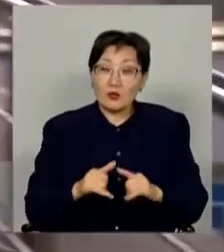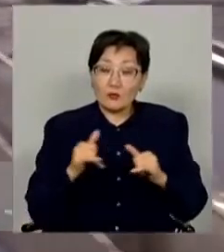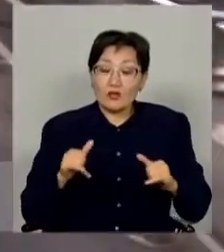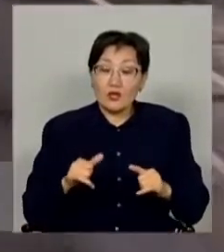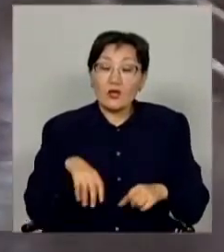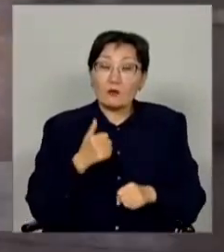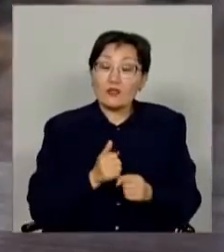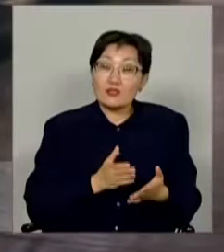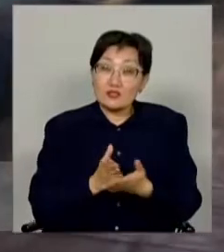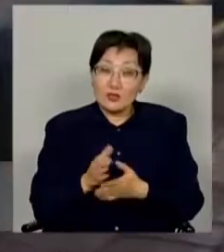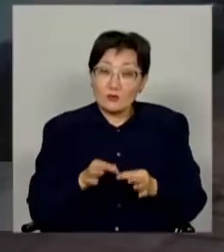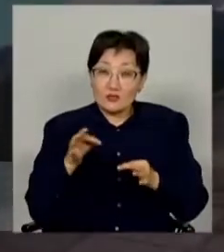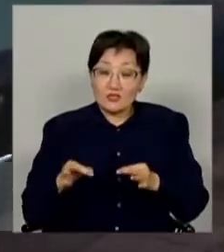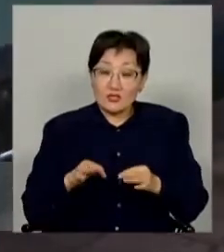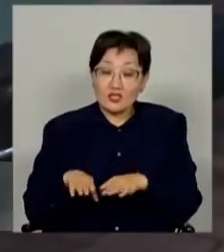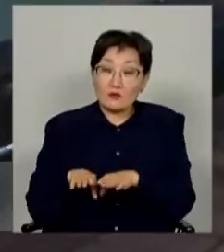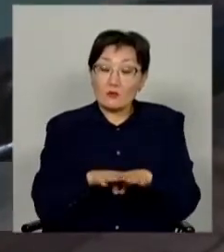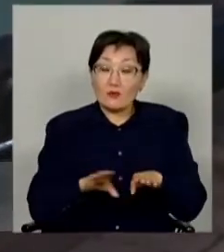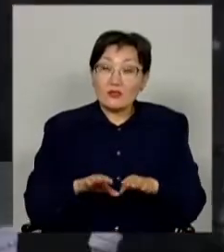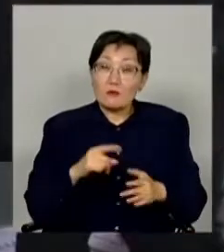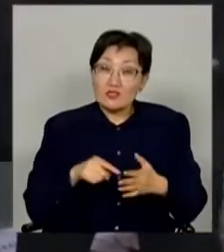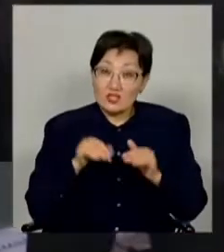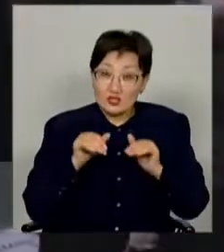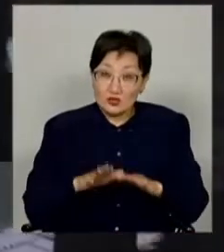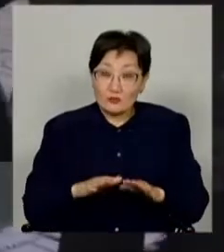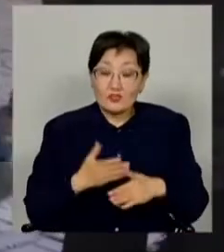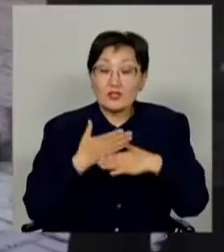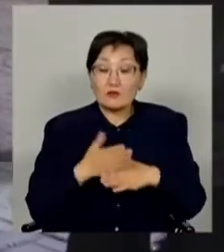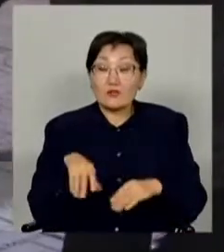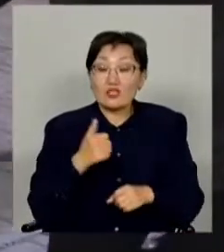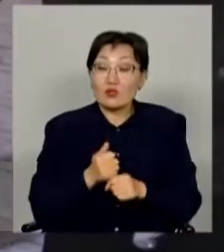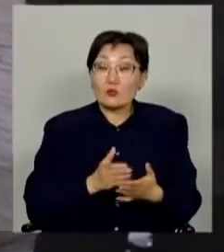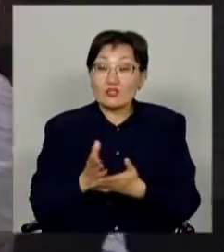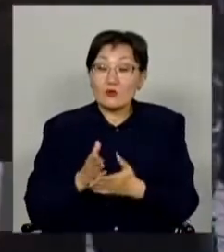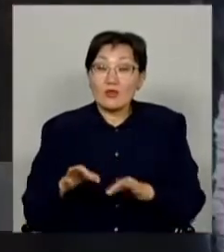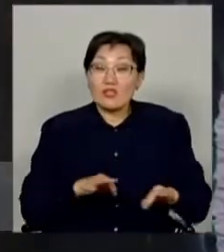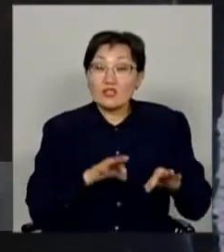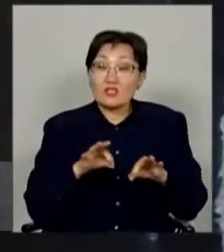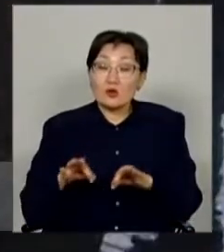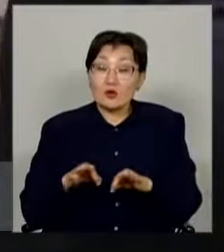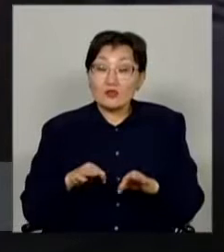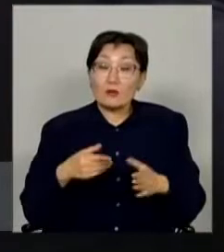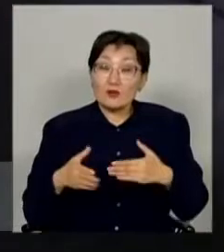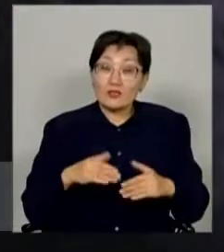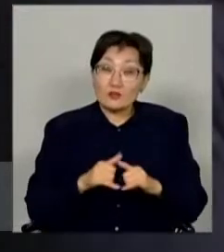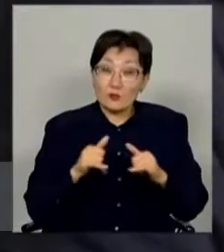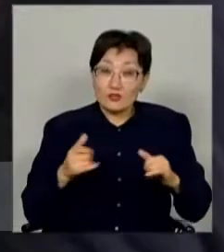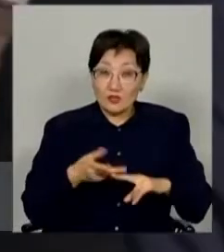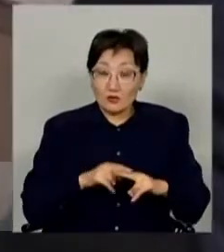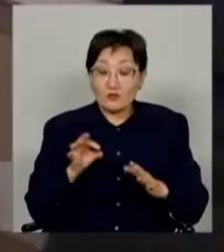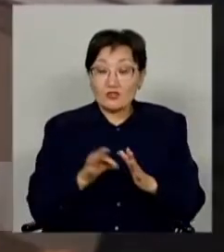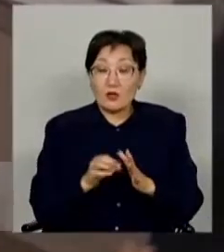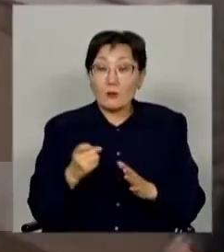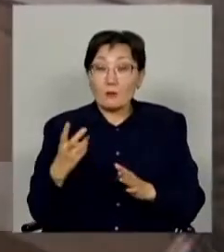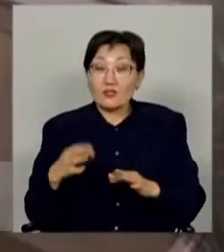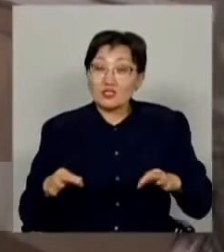жобасы аймақтық теңсіздік мәселесін шешуге ықпал етеді. Оның негізгі бағыттарының бірі көліктік байланысты дамыту. Алматыда бұл мақсатта